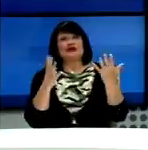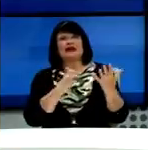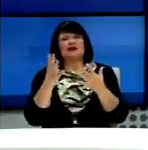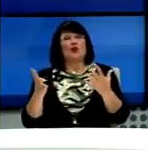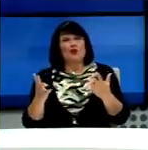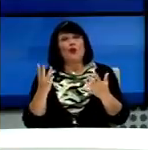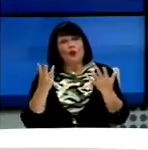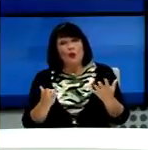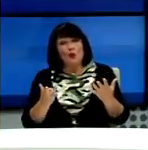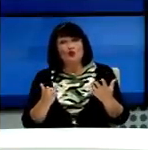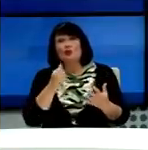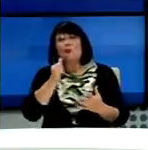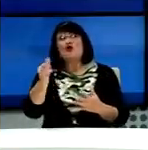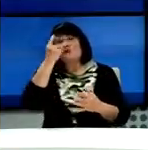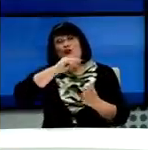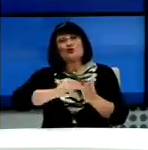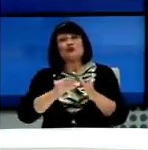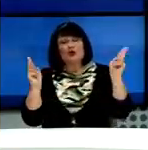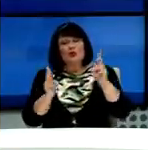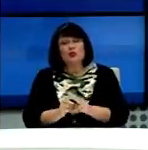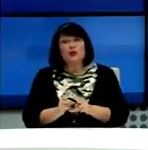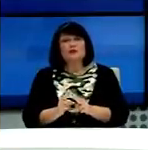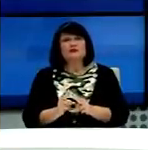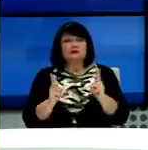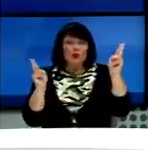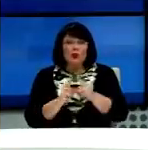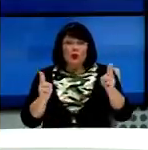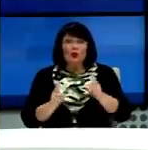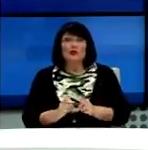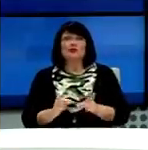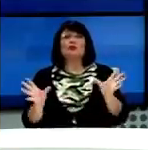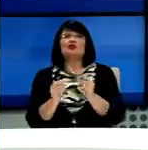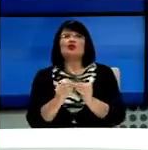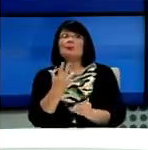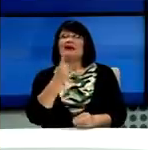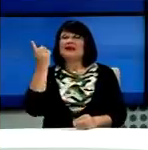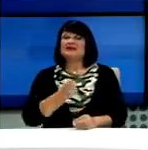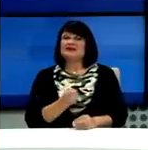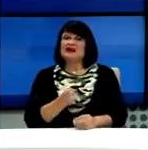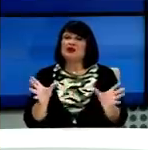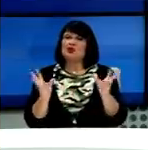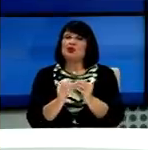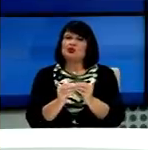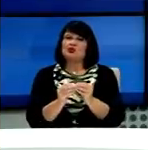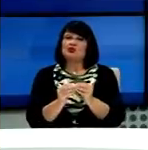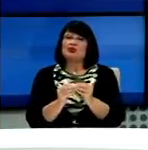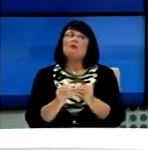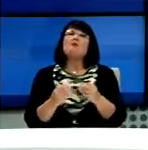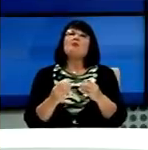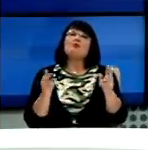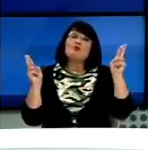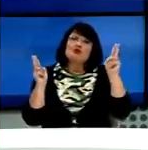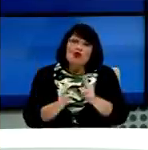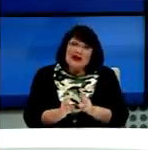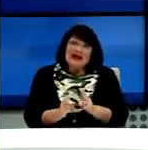1.898 λιγότεροι στο μόνιμο προσωπικό, που σημαίνει 5% στο σύνολο λιγότεροι